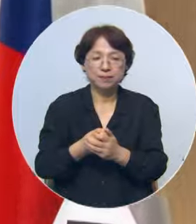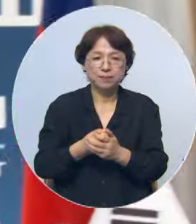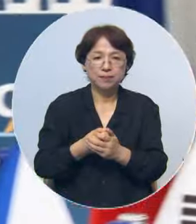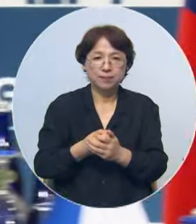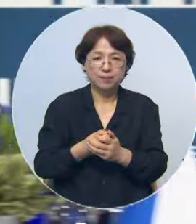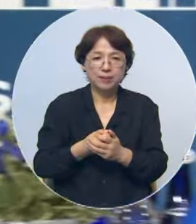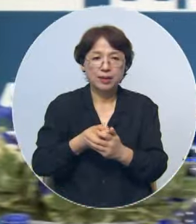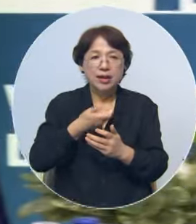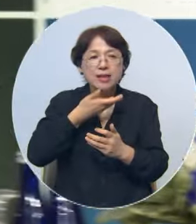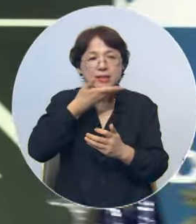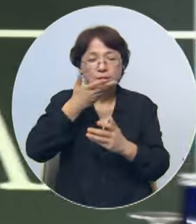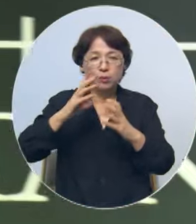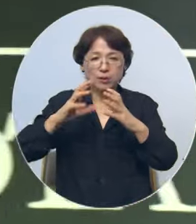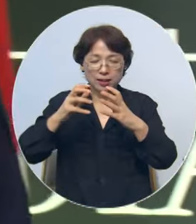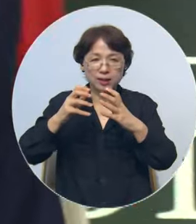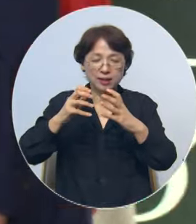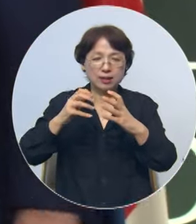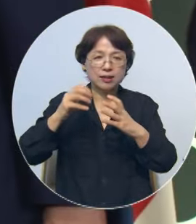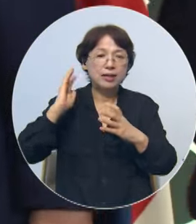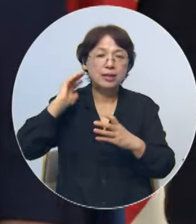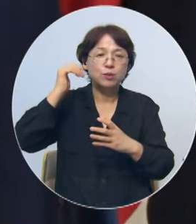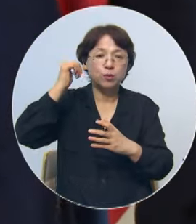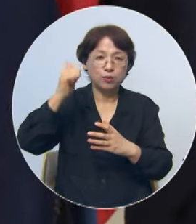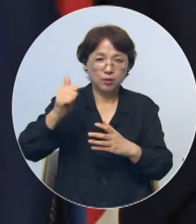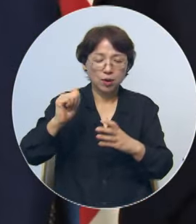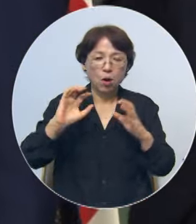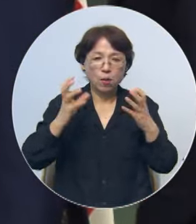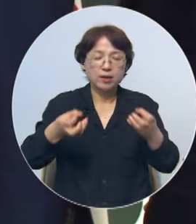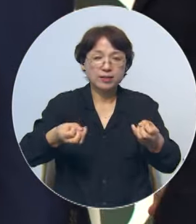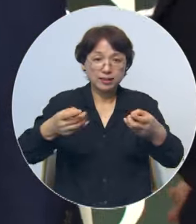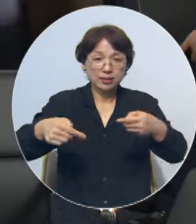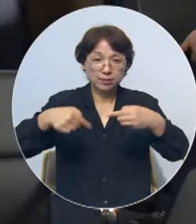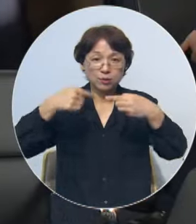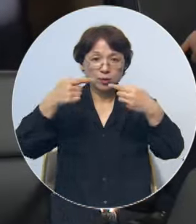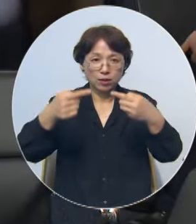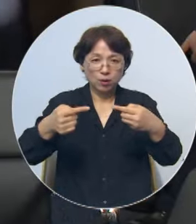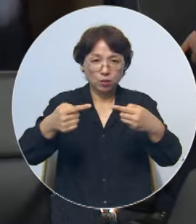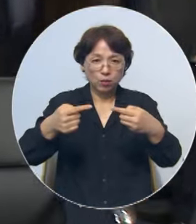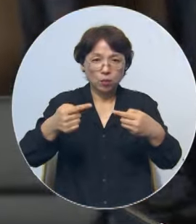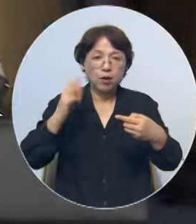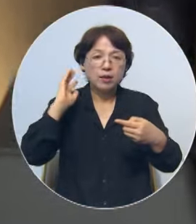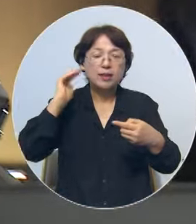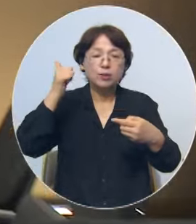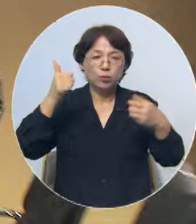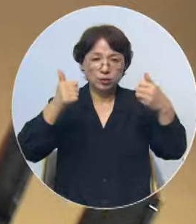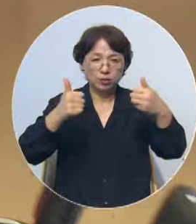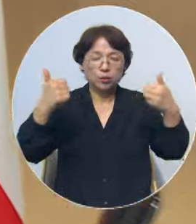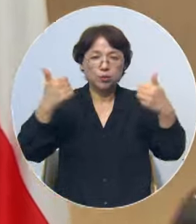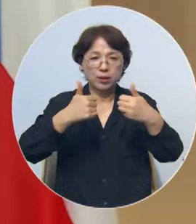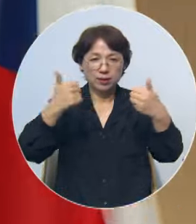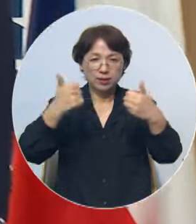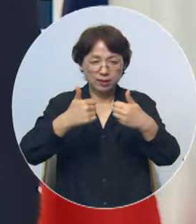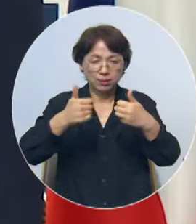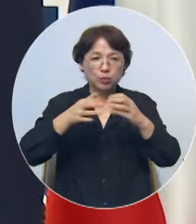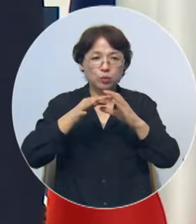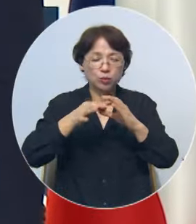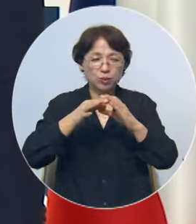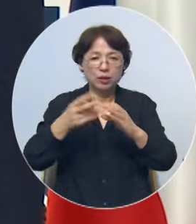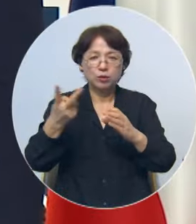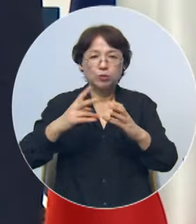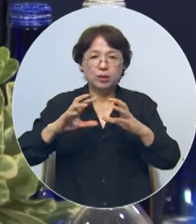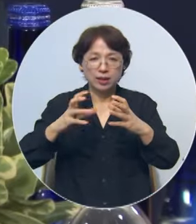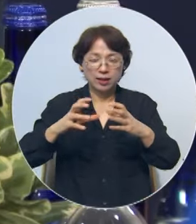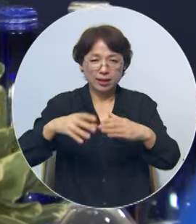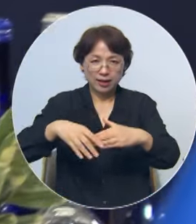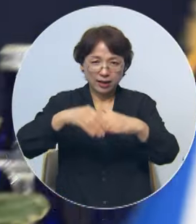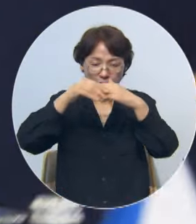체코 대통령이 주최하는 공식 환영식에 참석하고 이어 단독회담과 확대회담을 통해 양국 관계 강화